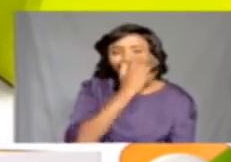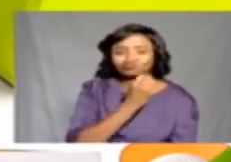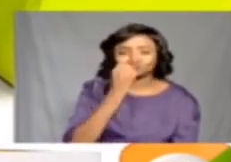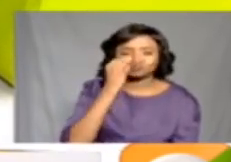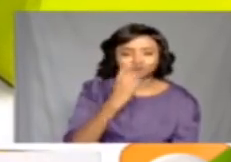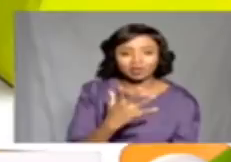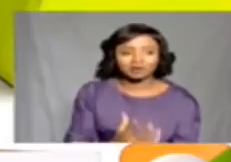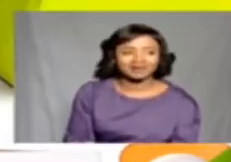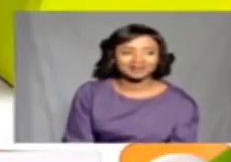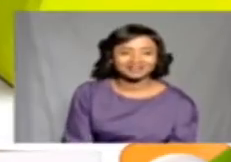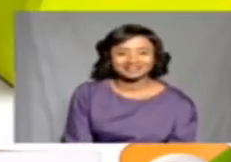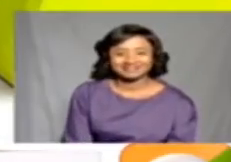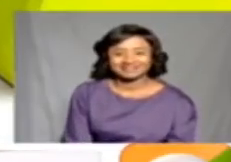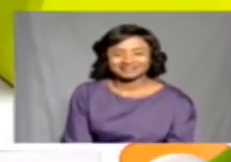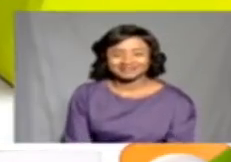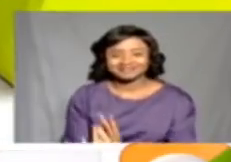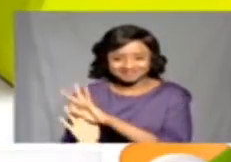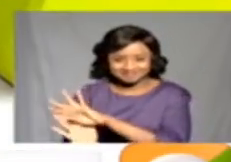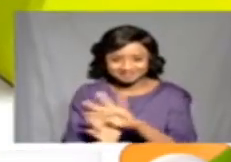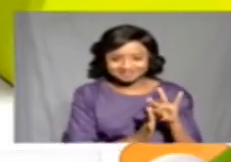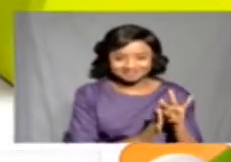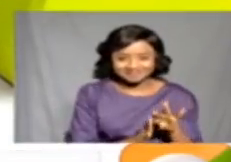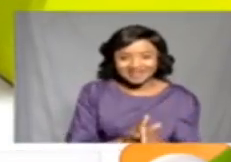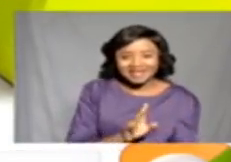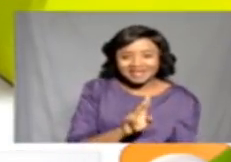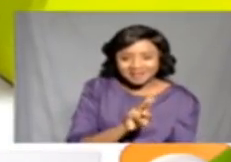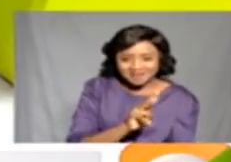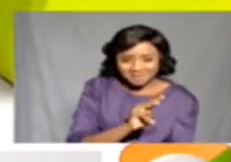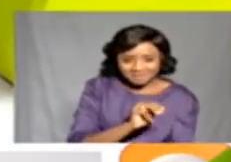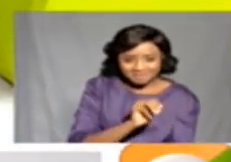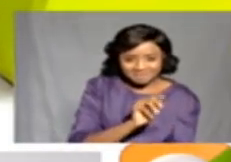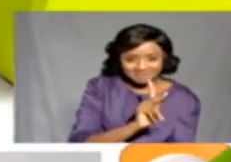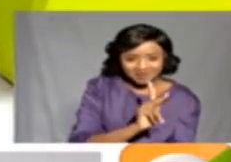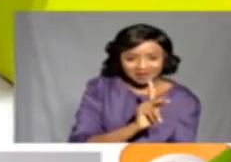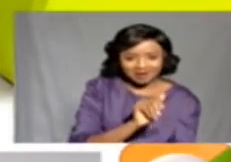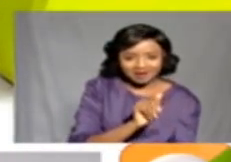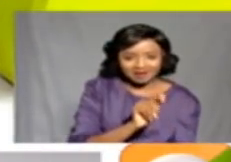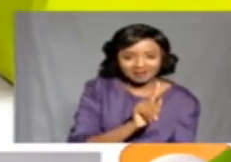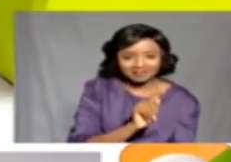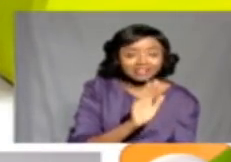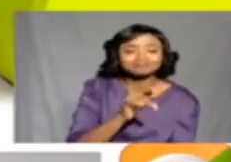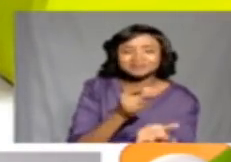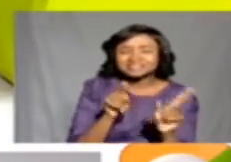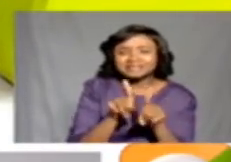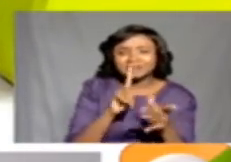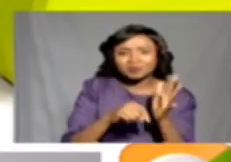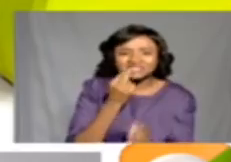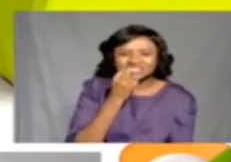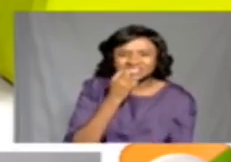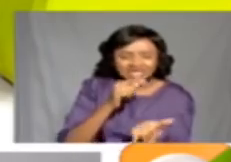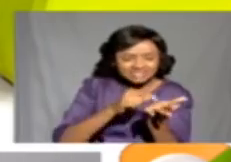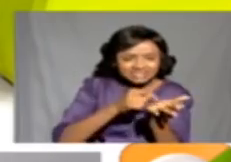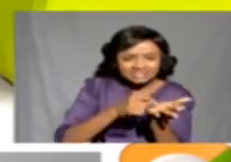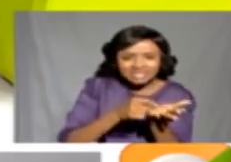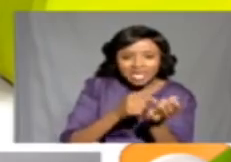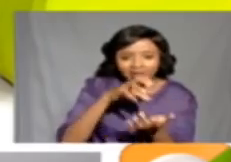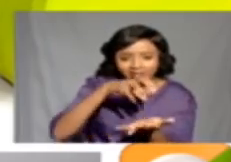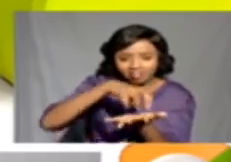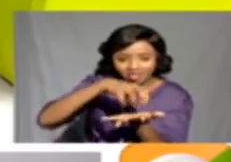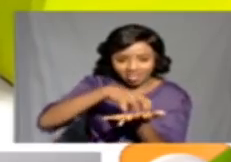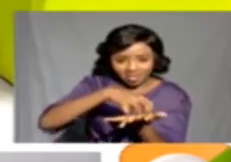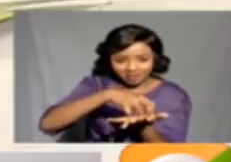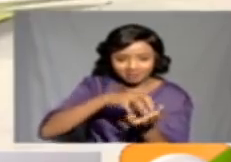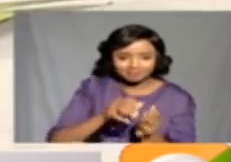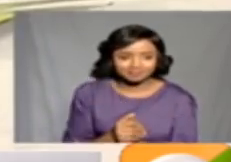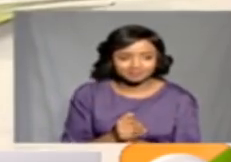Kipindi kikisha. Mkate wa sinia. Huu hapa. Alafu sasa hii hapa ndio muhimu sana. Mnene hii unajua inaitwaje?